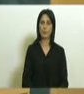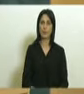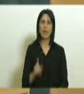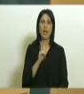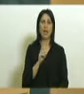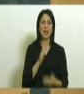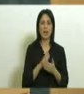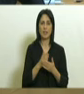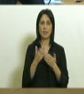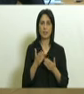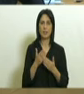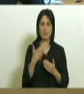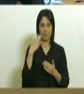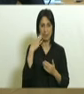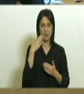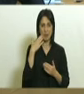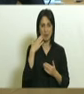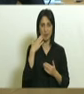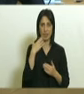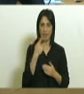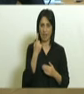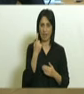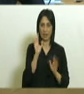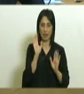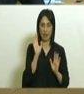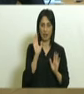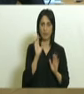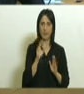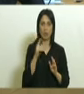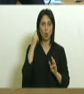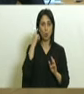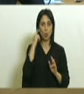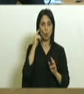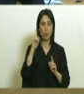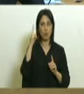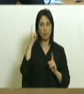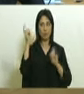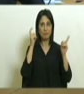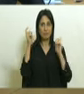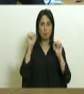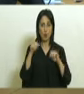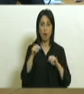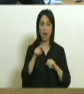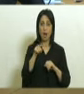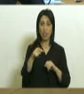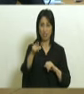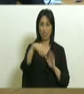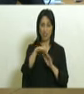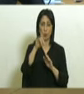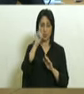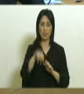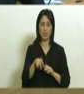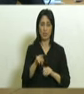რა არის იცით ხა, სიმართლე ხო ერთია რა? ეხა ყური შეიძლება ყველა მხრიდან მოაბა, მაგრამ თქვენც ხო ჩემზე უკეთესად იცით,